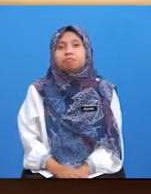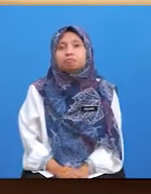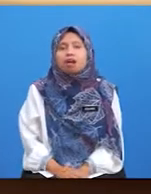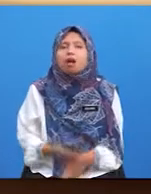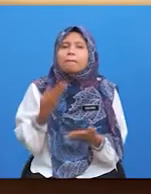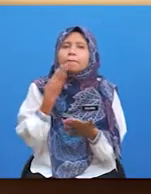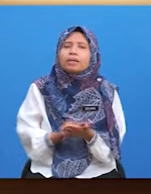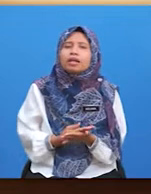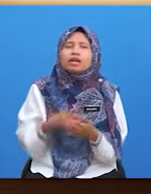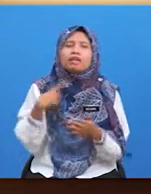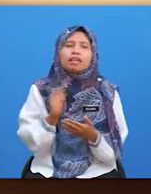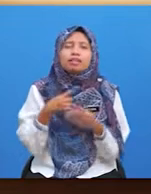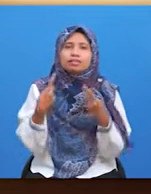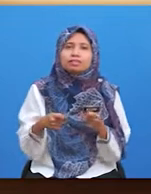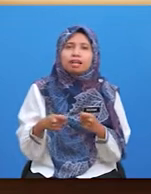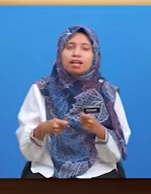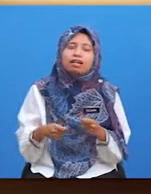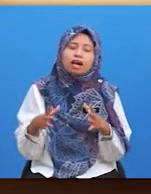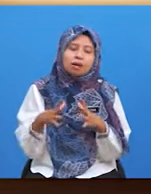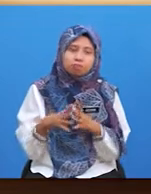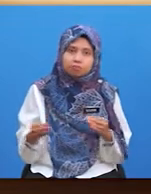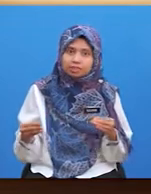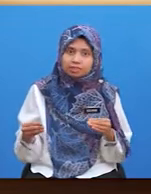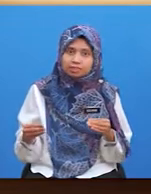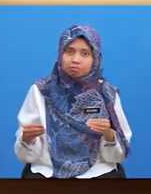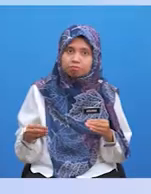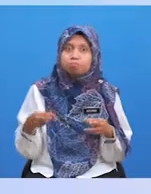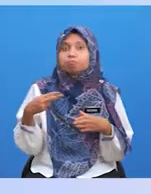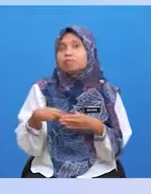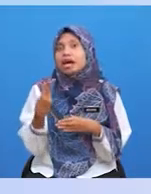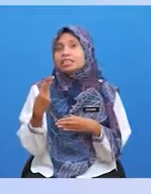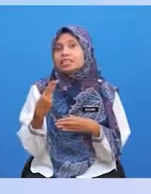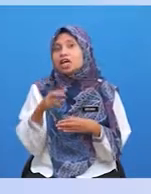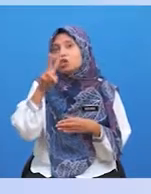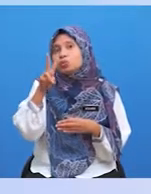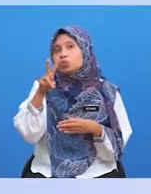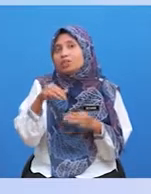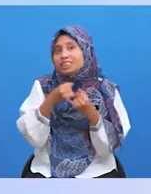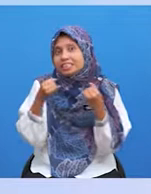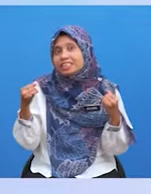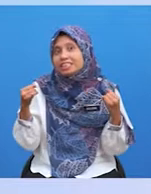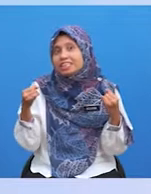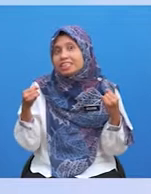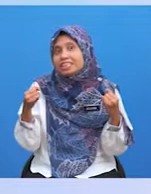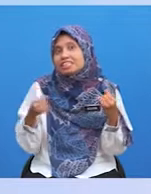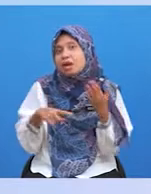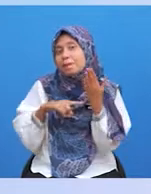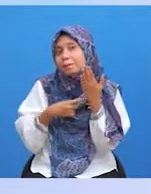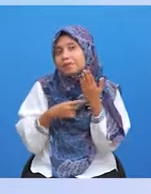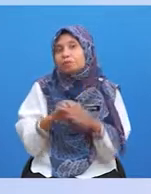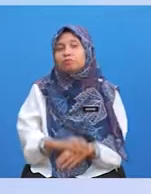Baiklah, kita telah pun selesai menghasilkan dua jenis